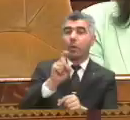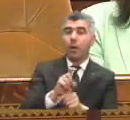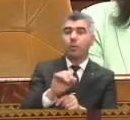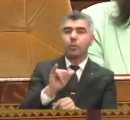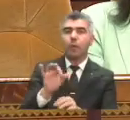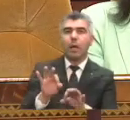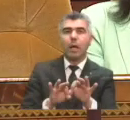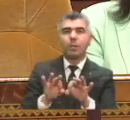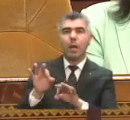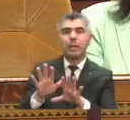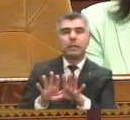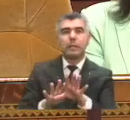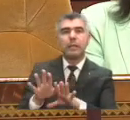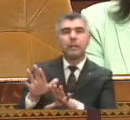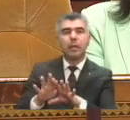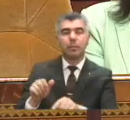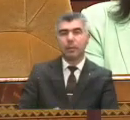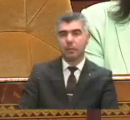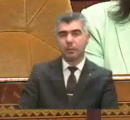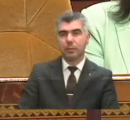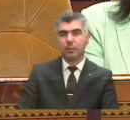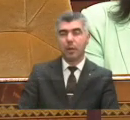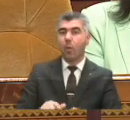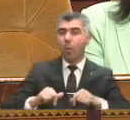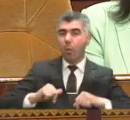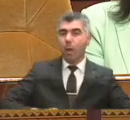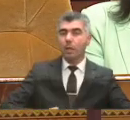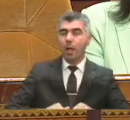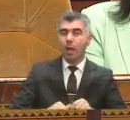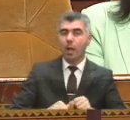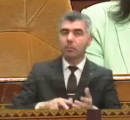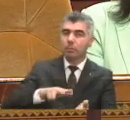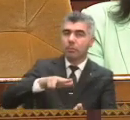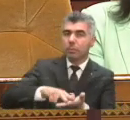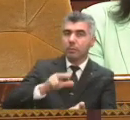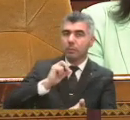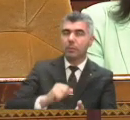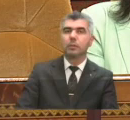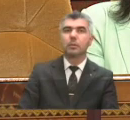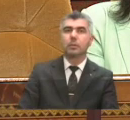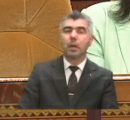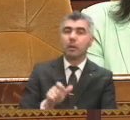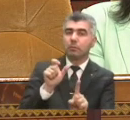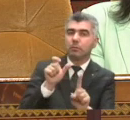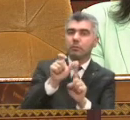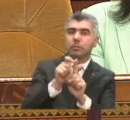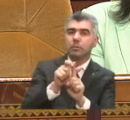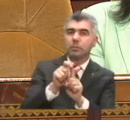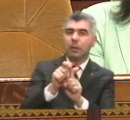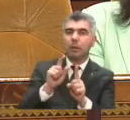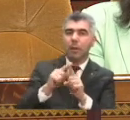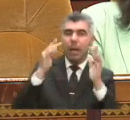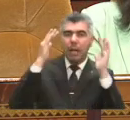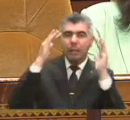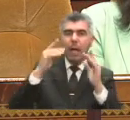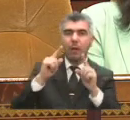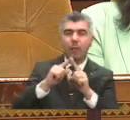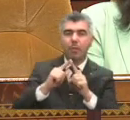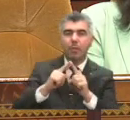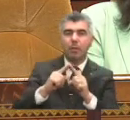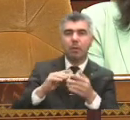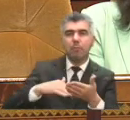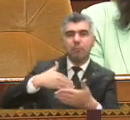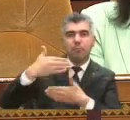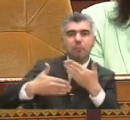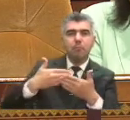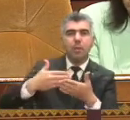الإجراءات والتدابير التي تنوي وزارتكم لاعتمادها لاعتناء بالمورود الثقافي والعمراني في أفق